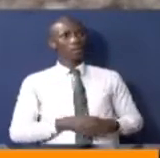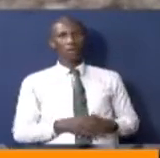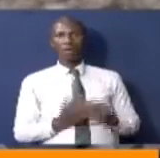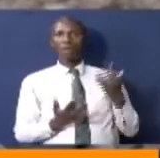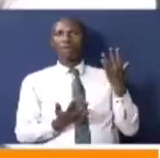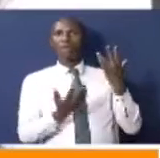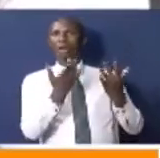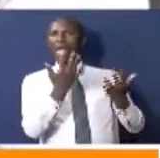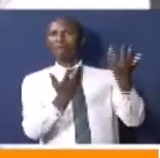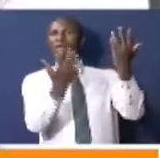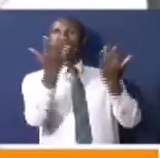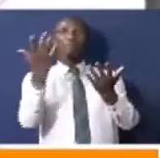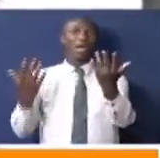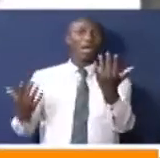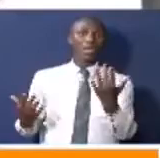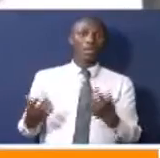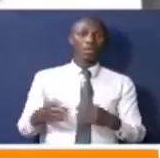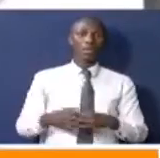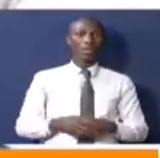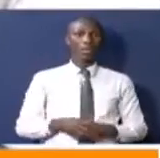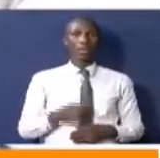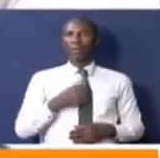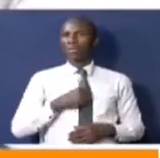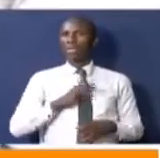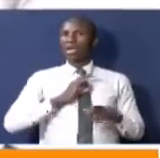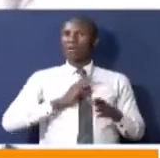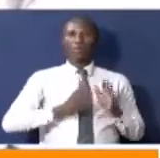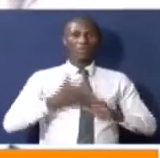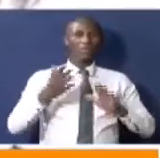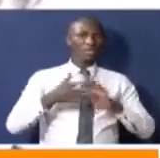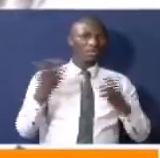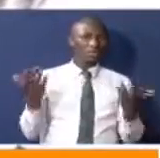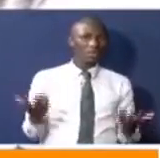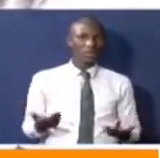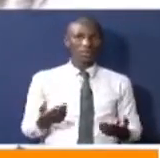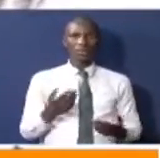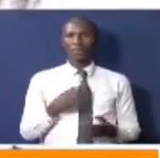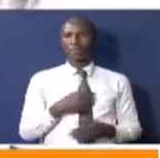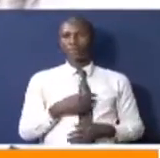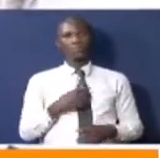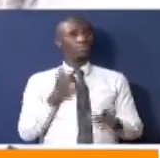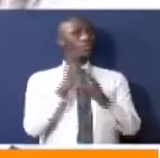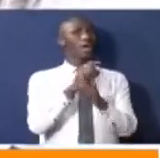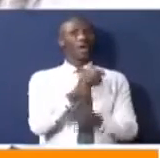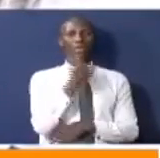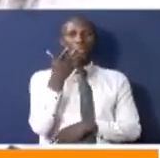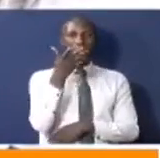moto. Na ndio nimekimbia. Nikakuta wale wengine